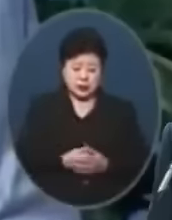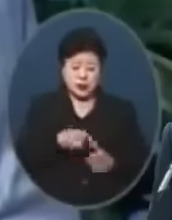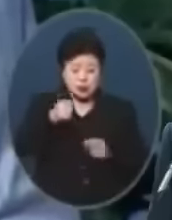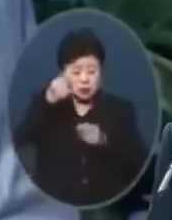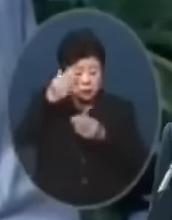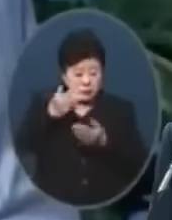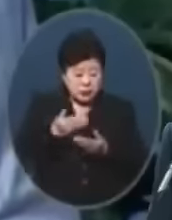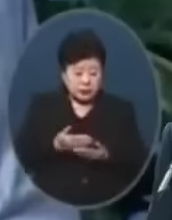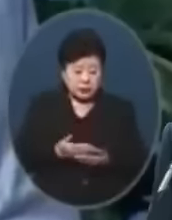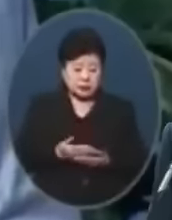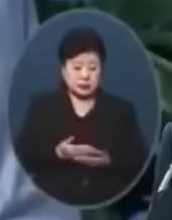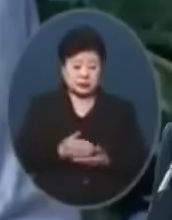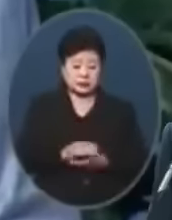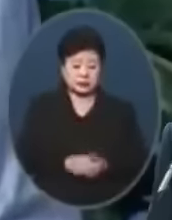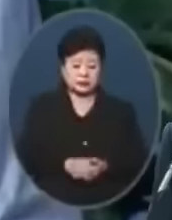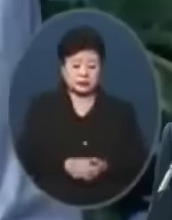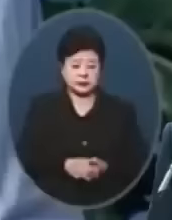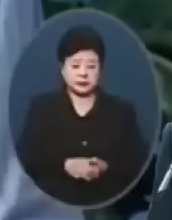구원에